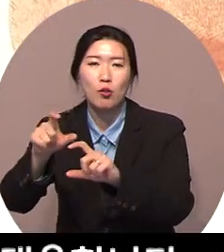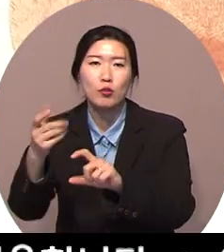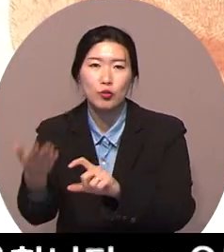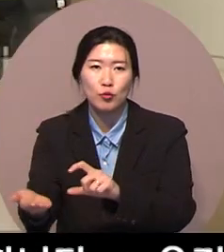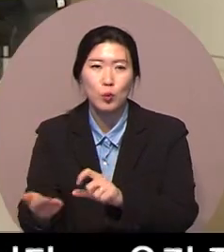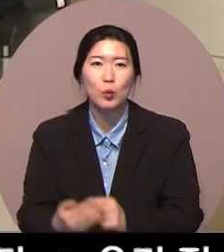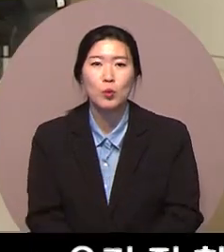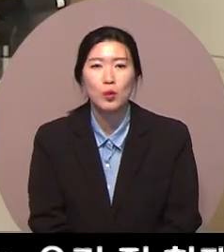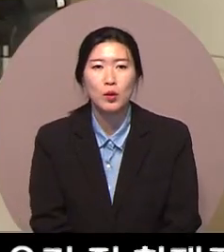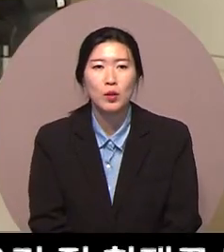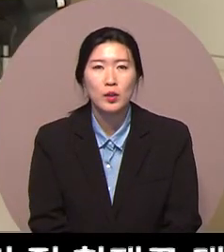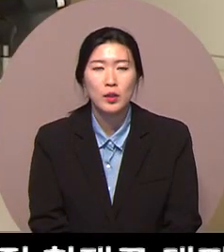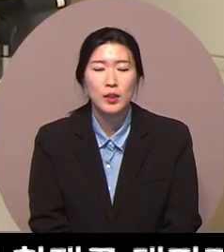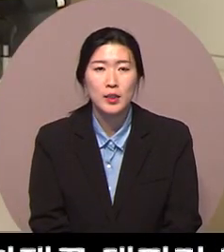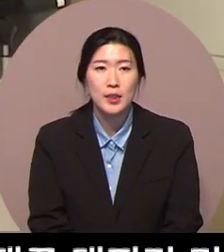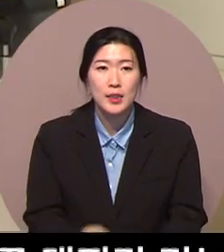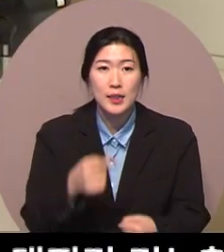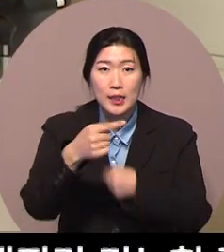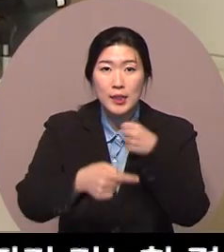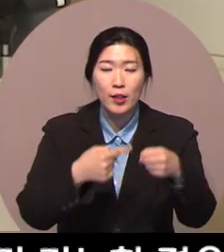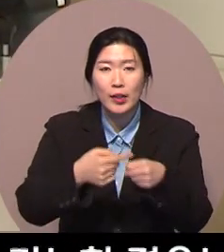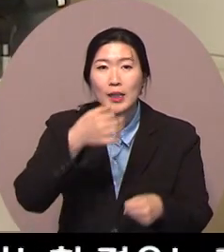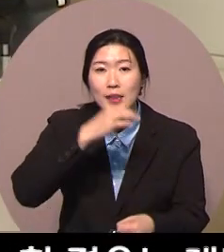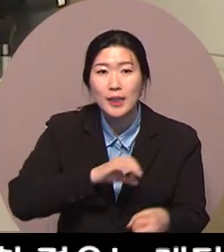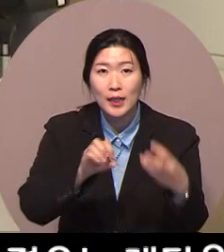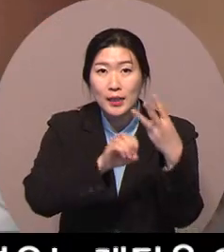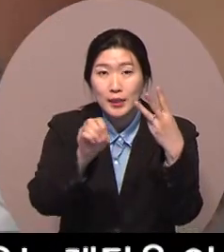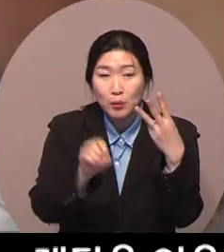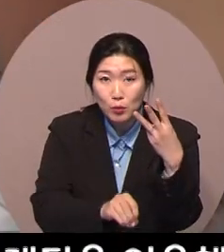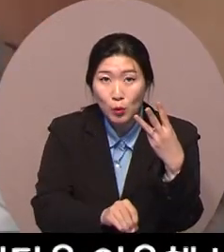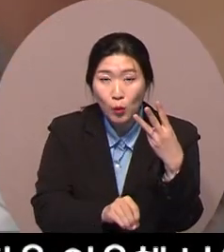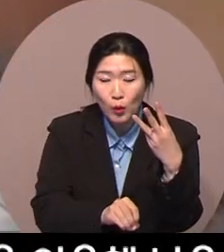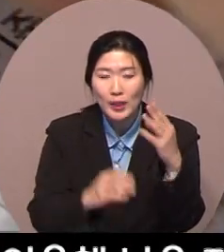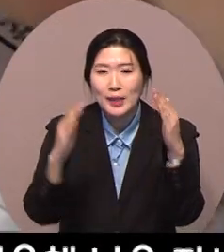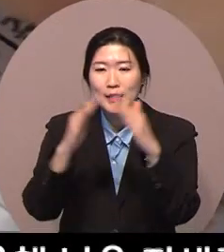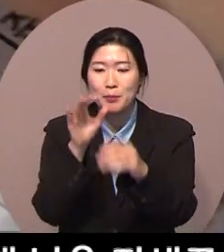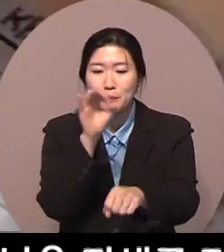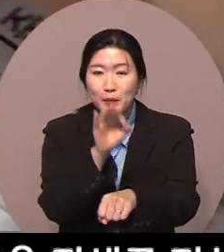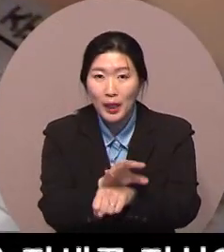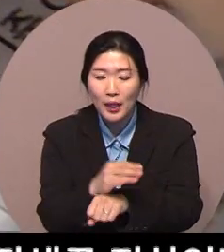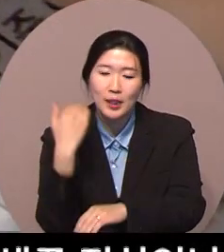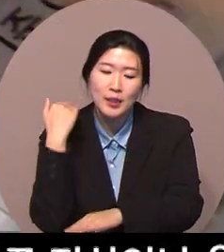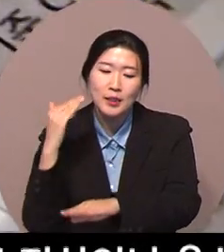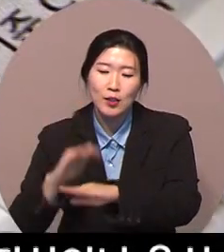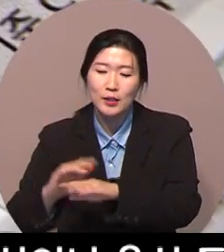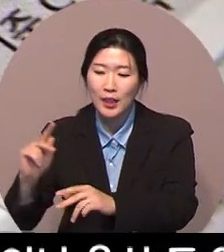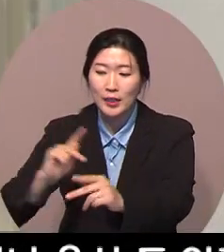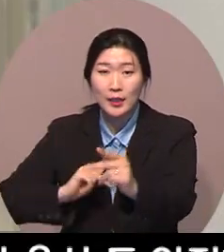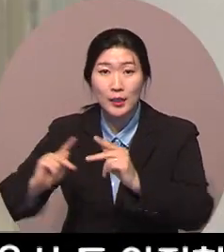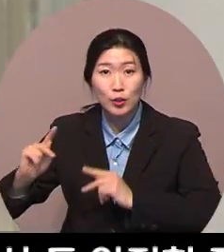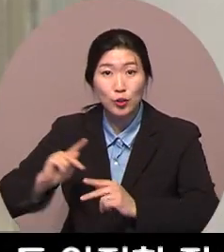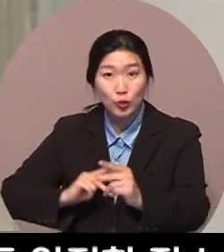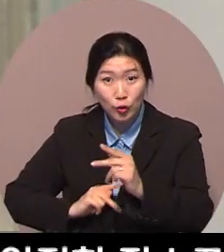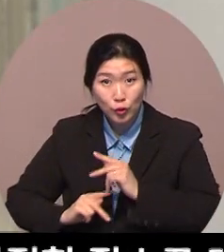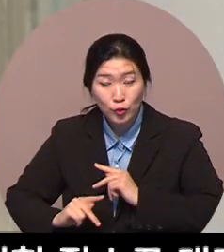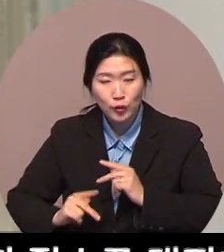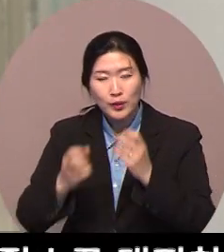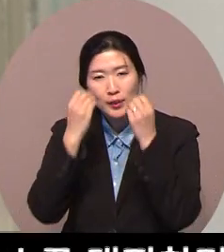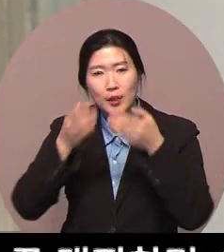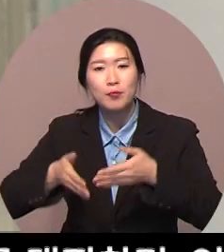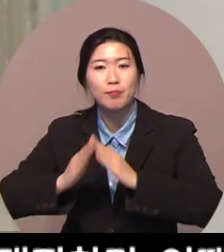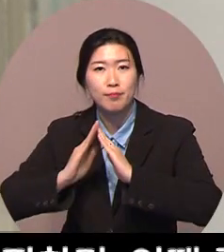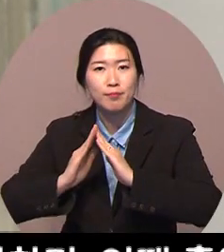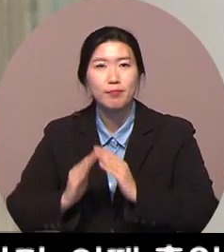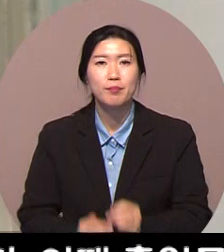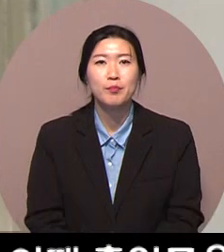연장되고, 연 3%대 아래로 최대 5억 원까지 주택 구입이나 전세 자금을 빌려주는 신생아 특례